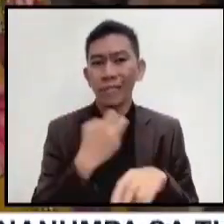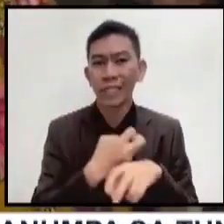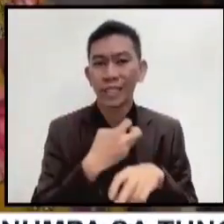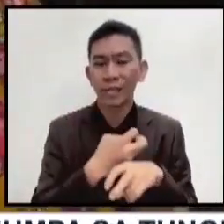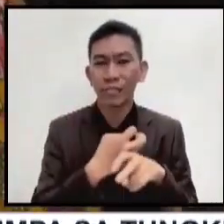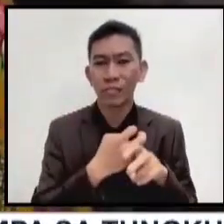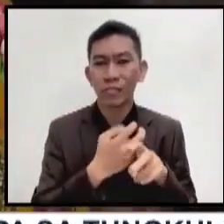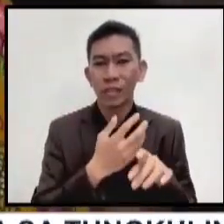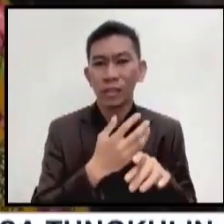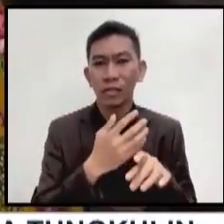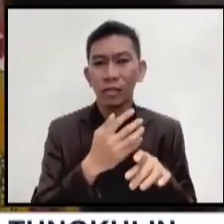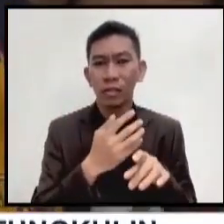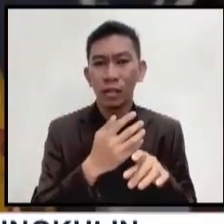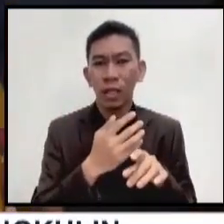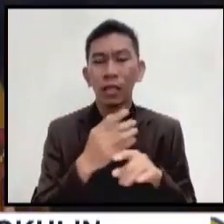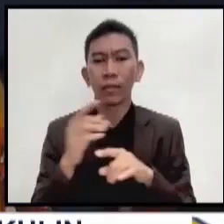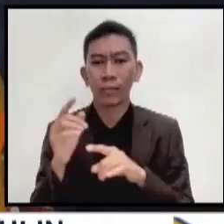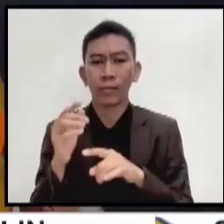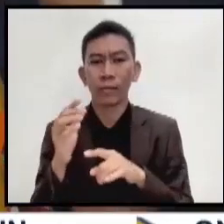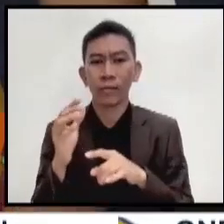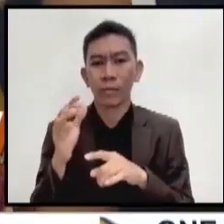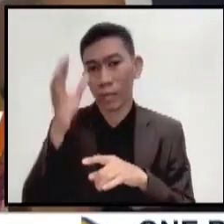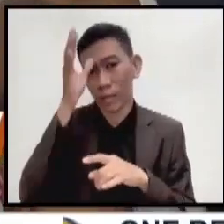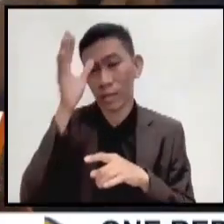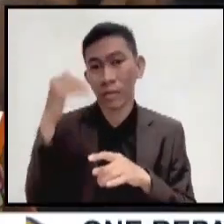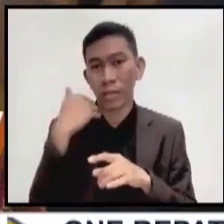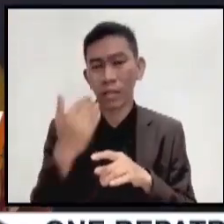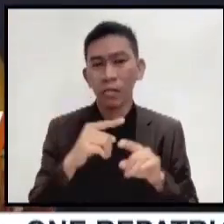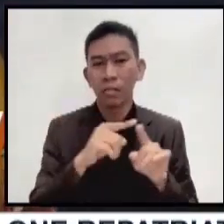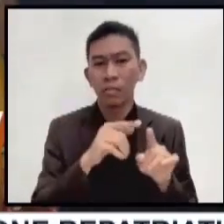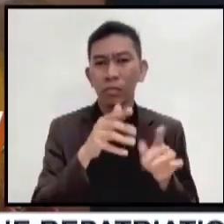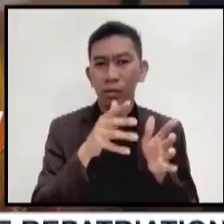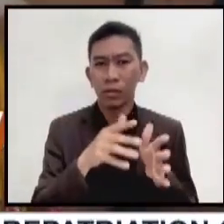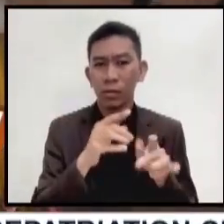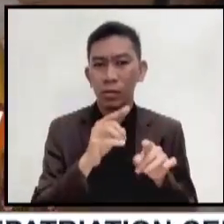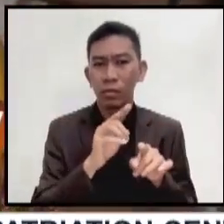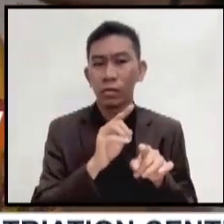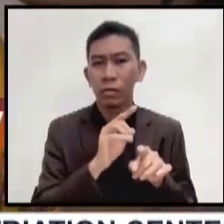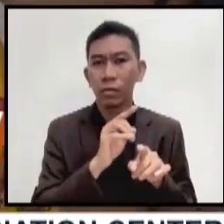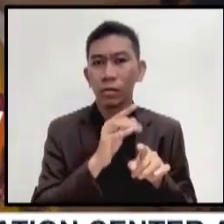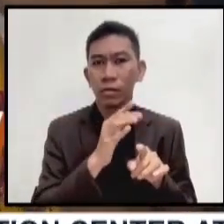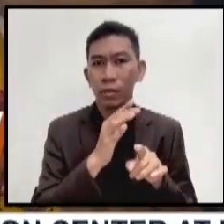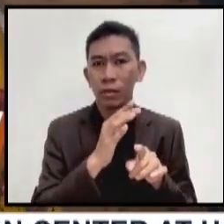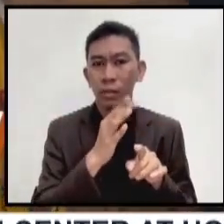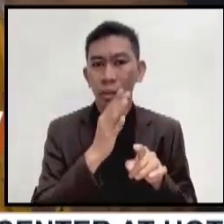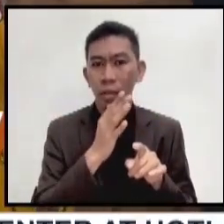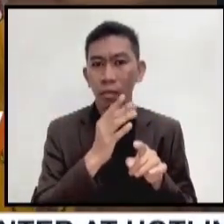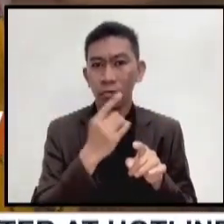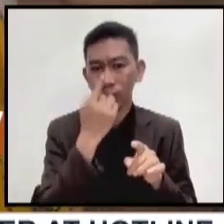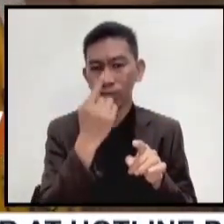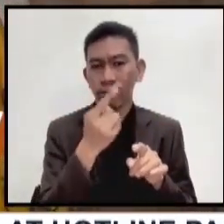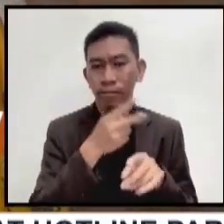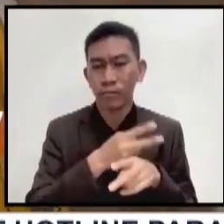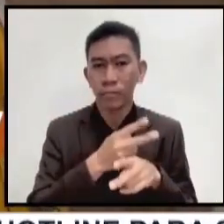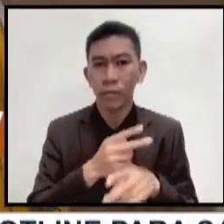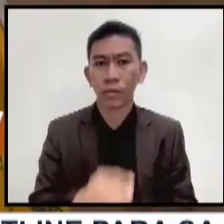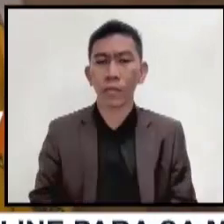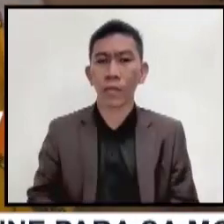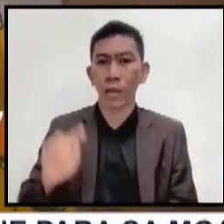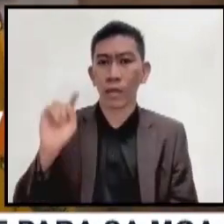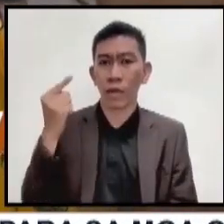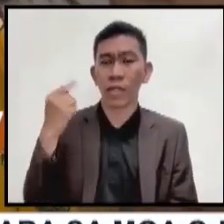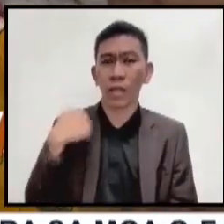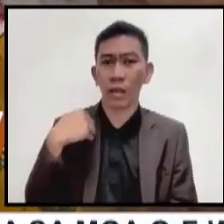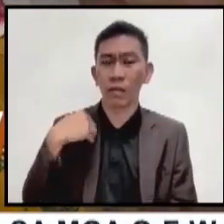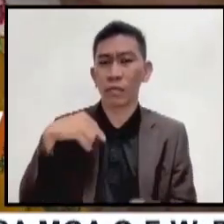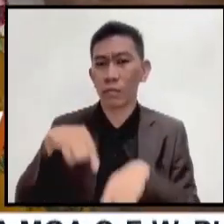Yung panganay ko kasi may kapansanan sa paa. Kaya dito lang sa bahay. Tapos yung sumunod sa kanya, yung 15 years